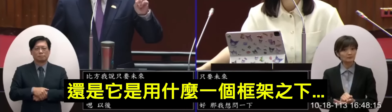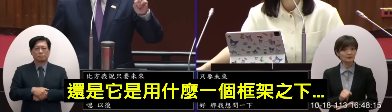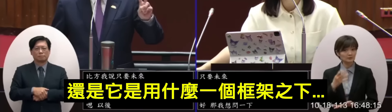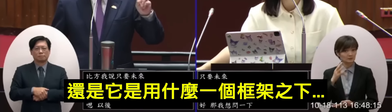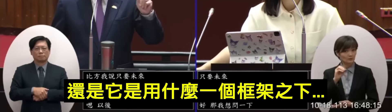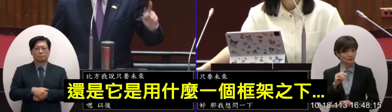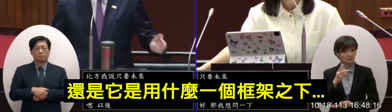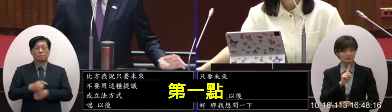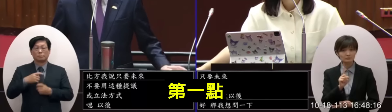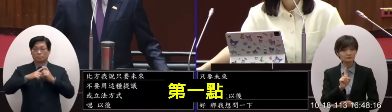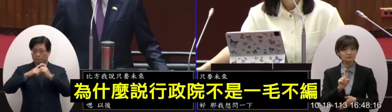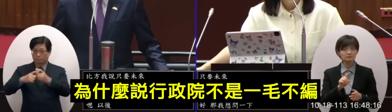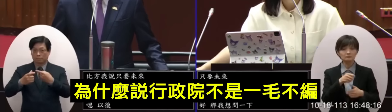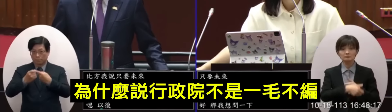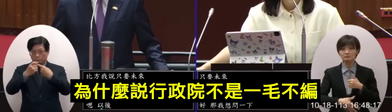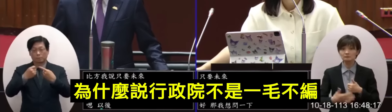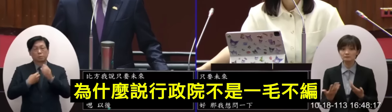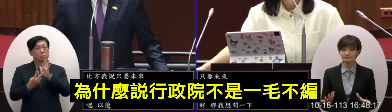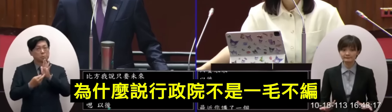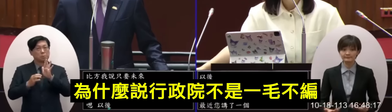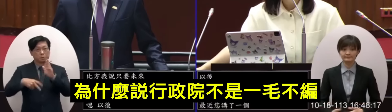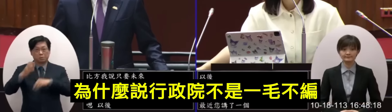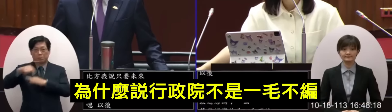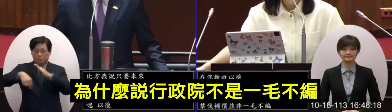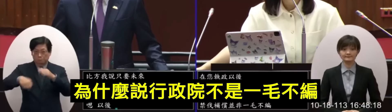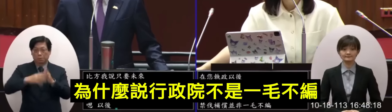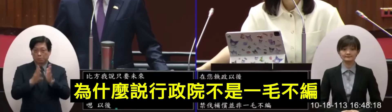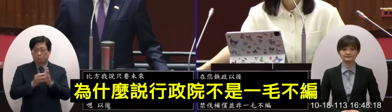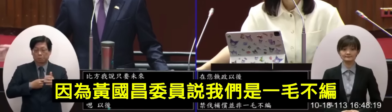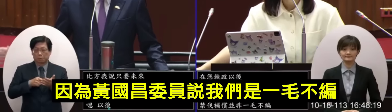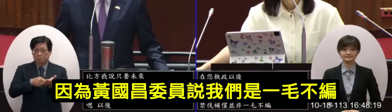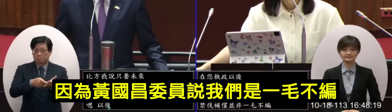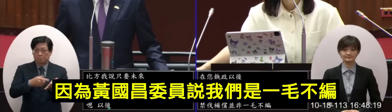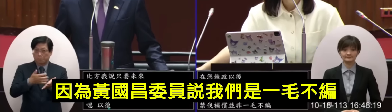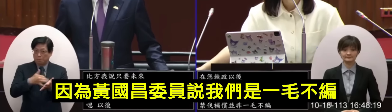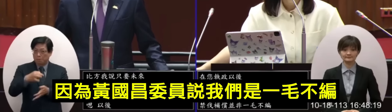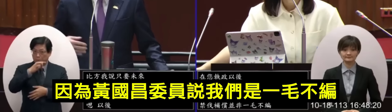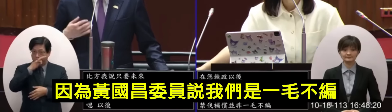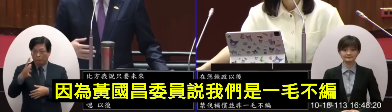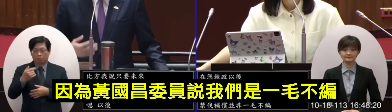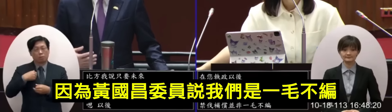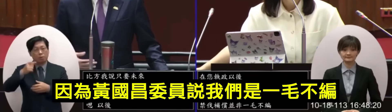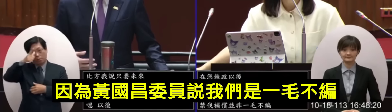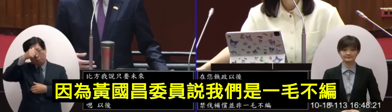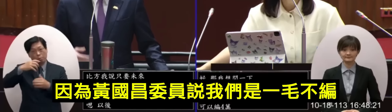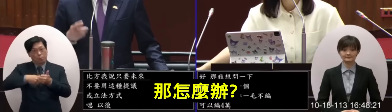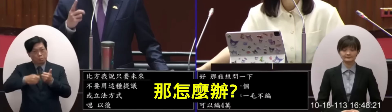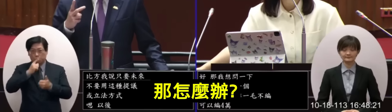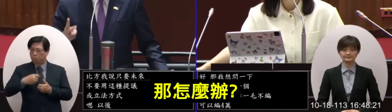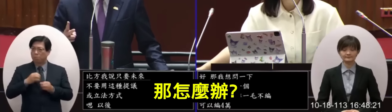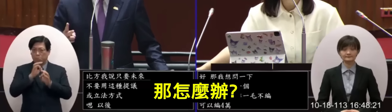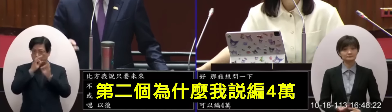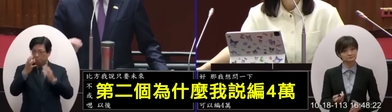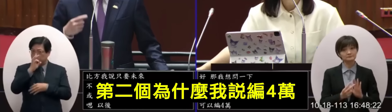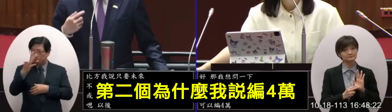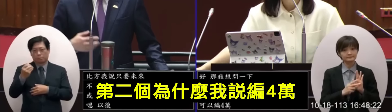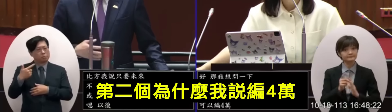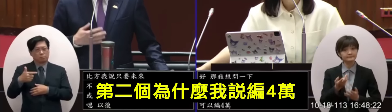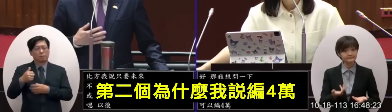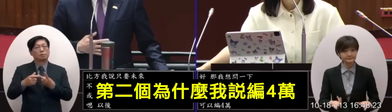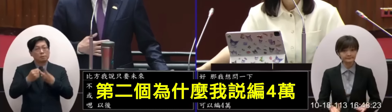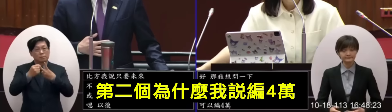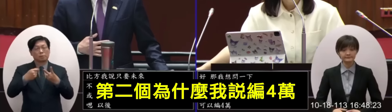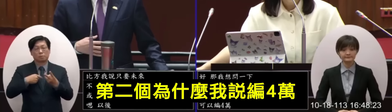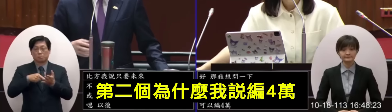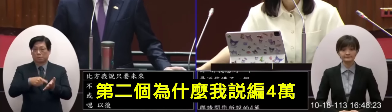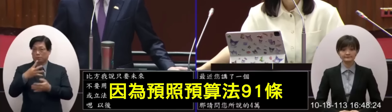一个框架之下？ 我的答复第一点，为什么说行政院不是一毛不编？因为黄国昌委员说我们是一毛不编。 好，那怎么 样？第二个。为